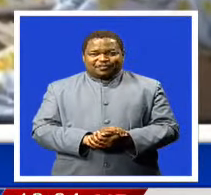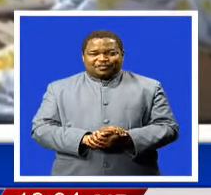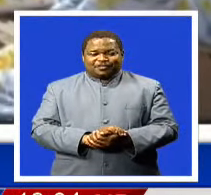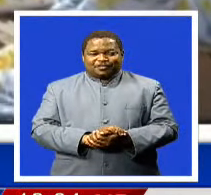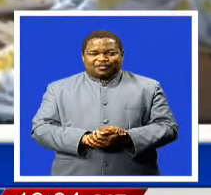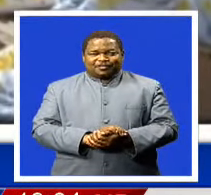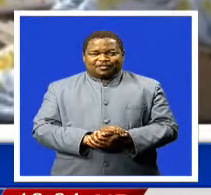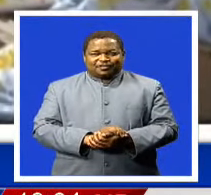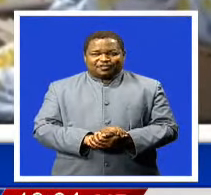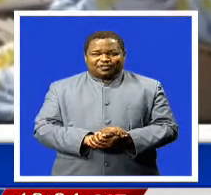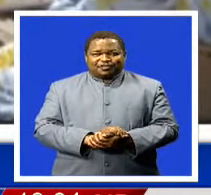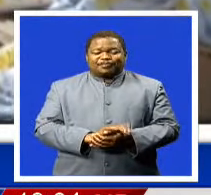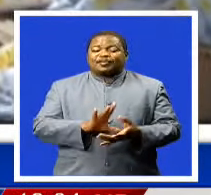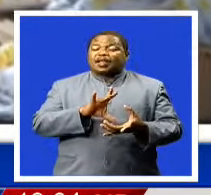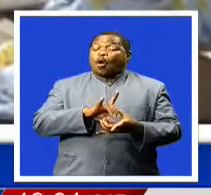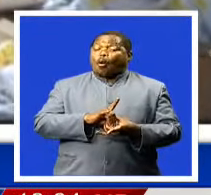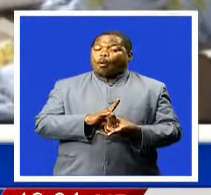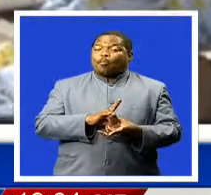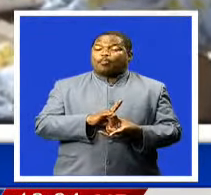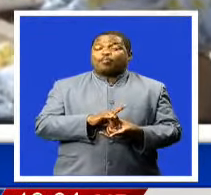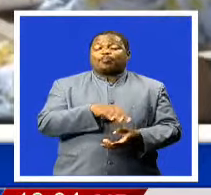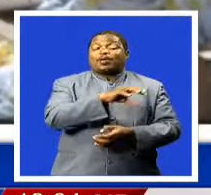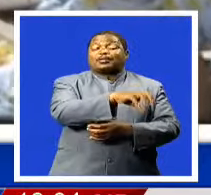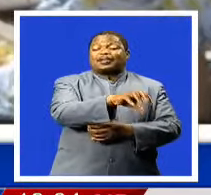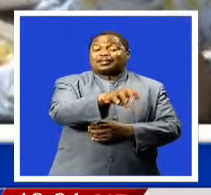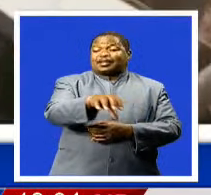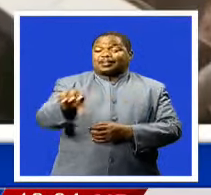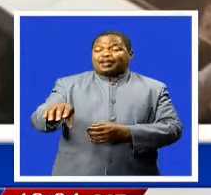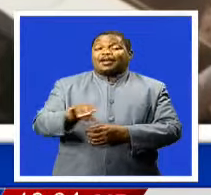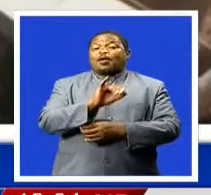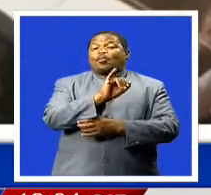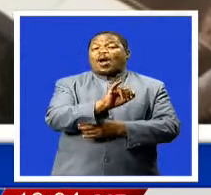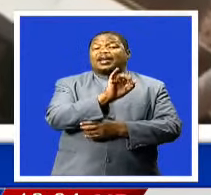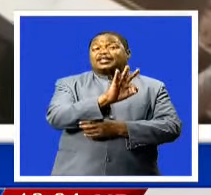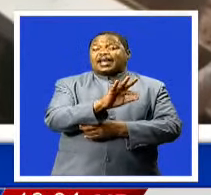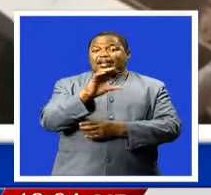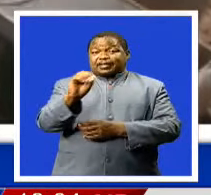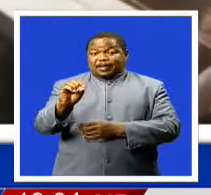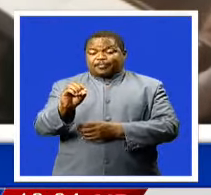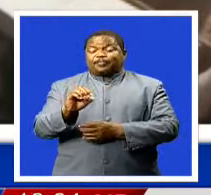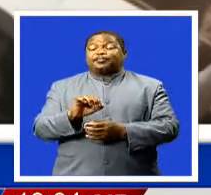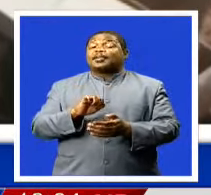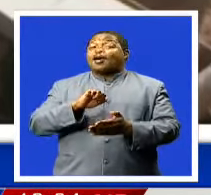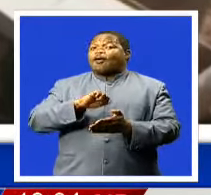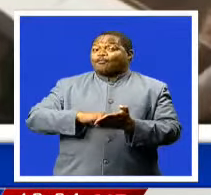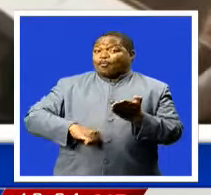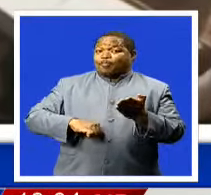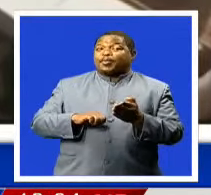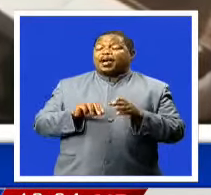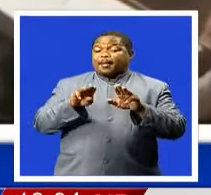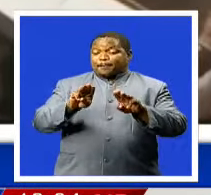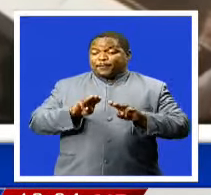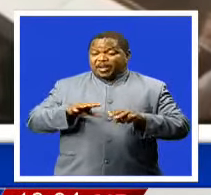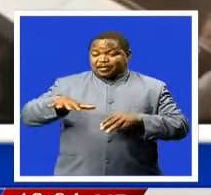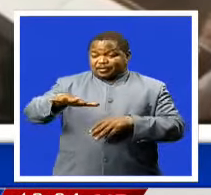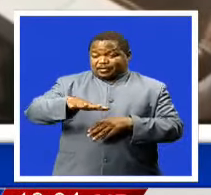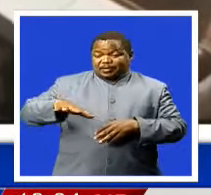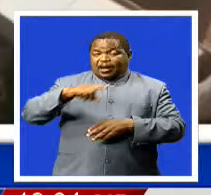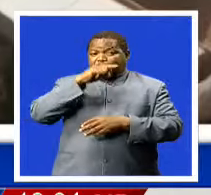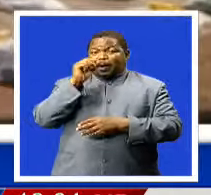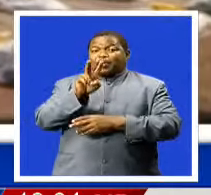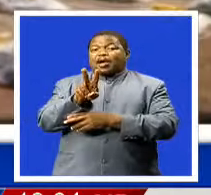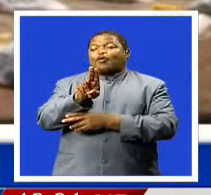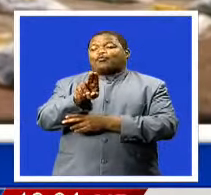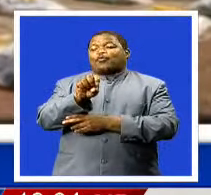Dakamiti letilikhulu nemashumi lamathathu temphakathi wasevusweni ngaphansi kwenkundla yakankomo yahlaba